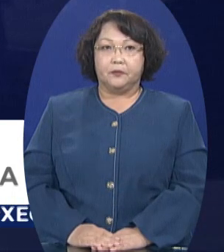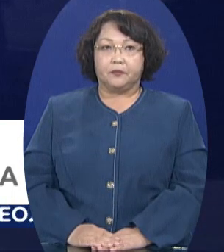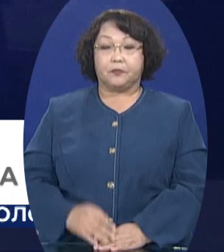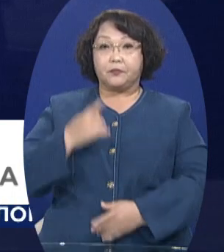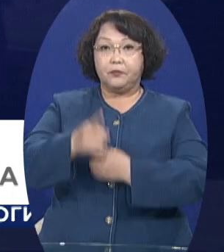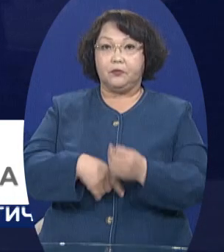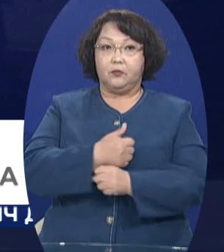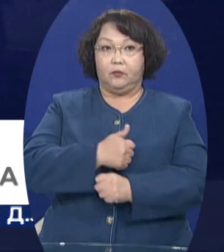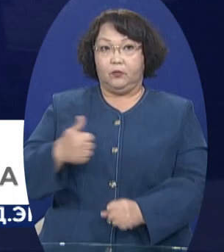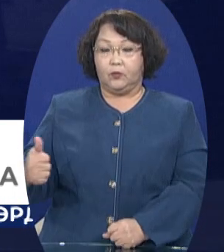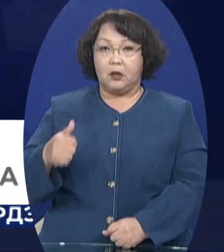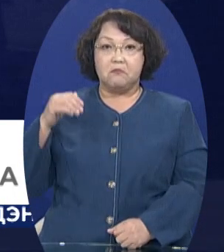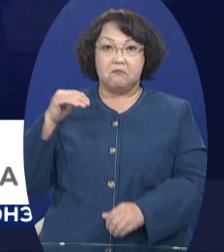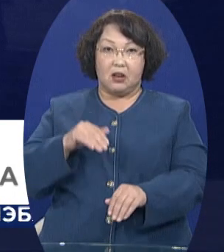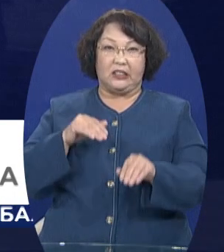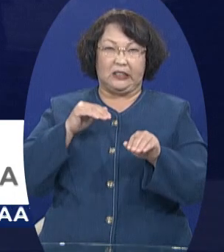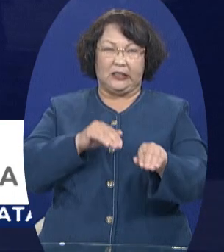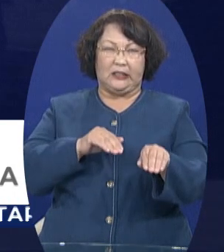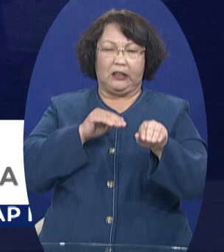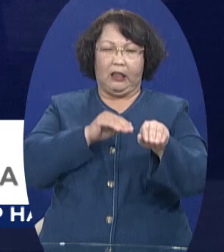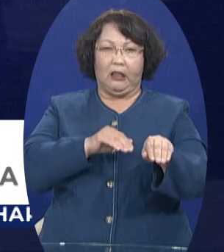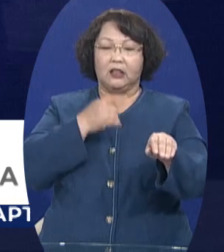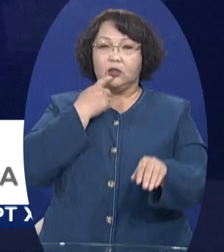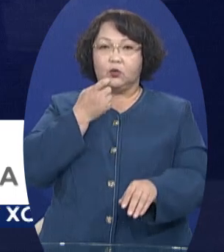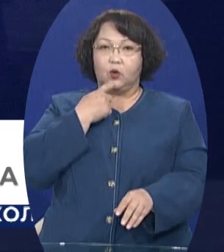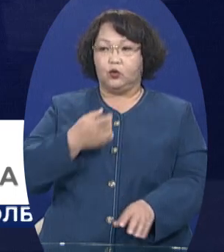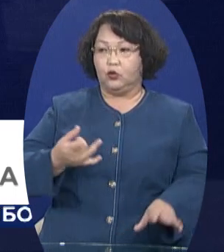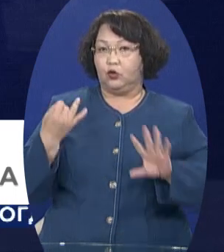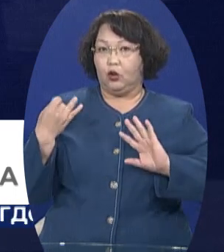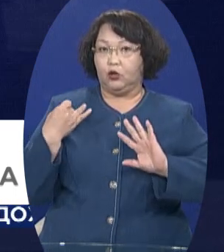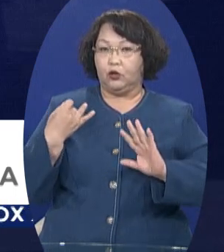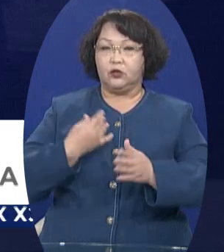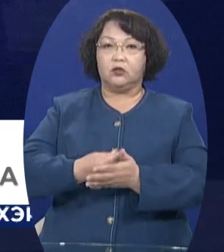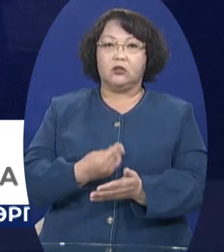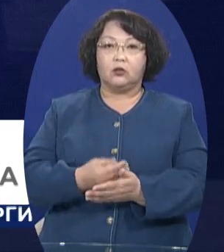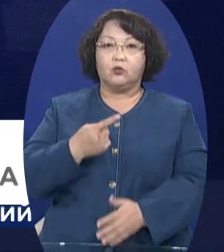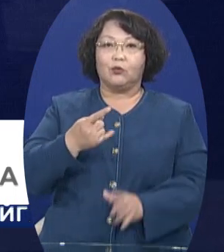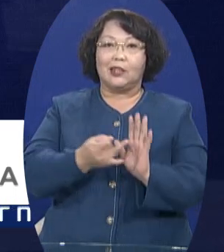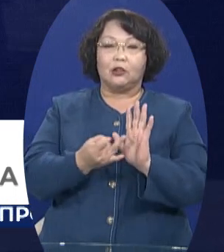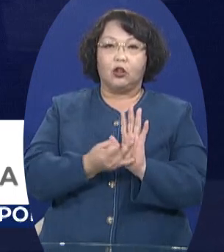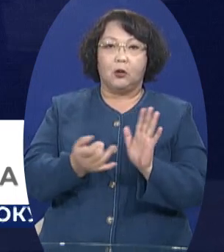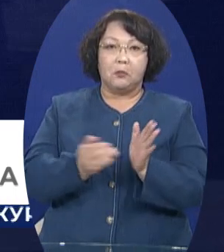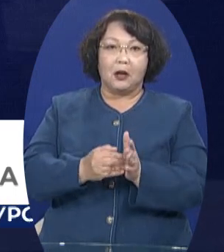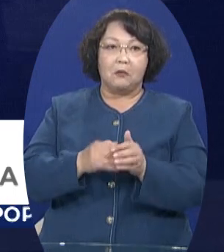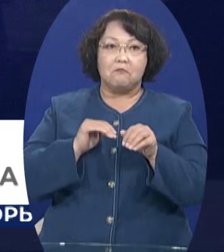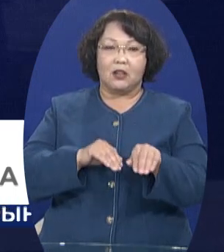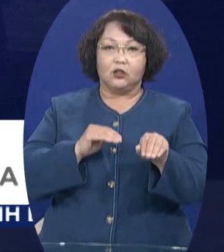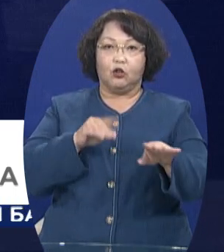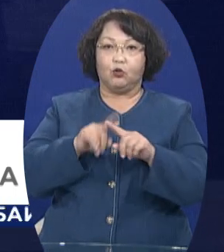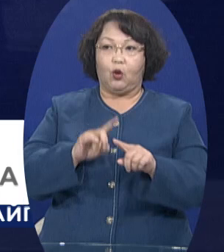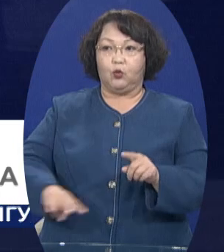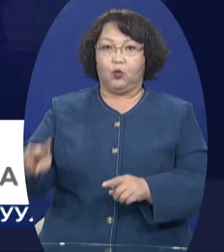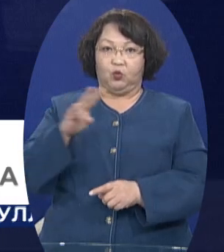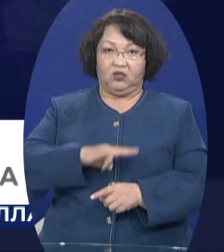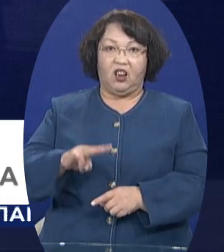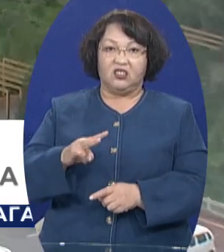Жил бүрийн үдэд автомашины хөдөлгөөн дээд цэгтээ хүрдэг. Өнгөрсөн 7 хоногт л гэхэд 177 мянган тээврийн хэрэгсэл орон нутгаас орж ирэн